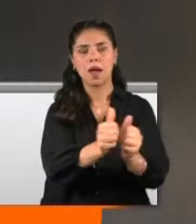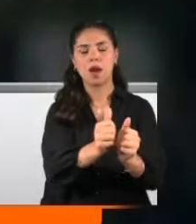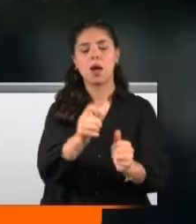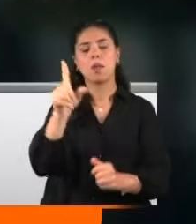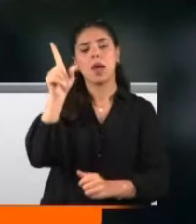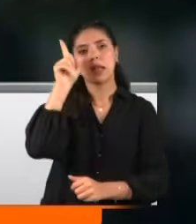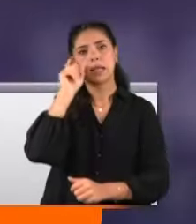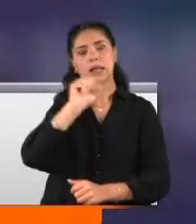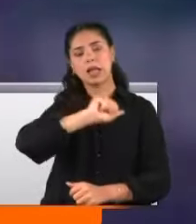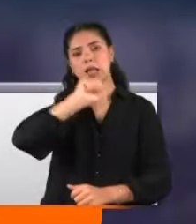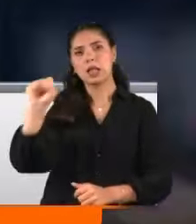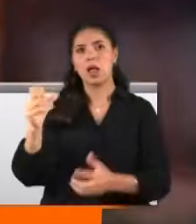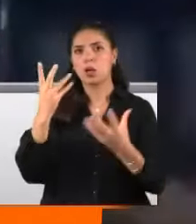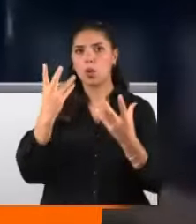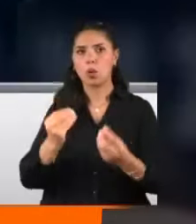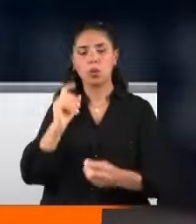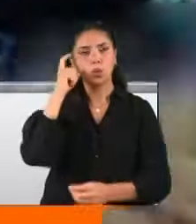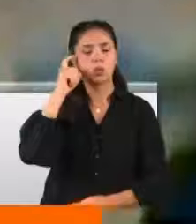düşünülüyor.